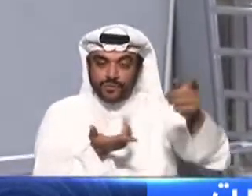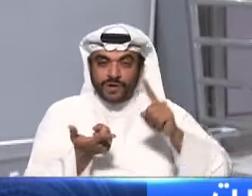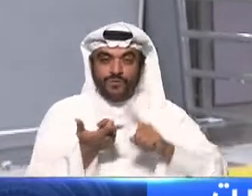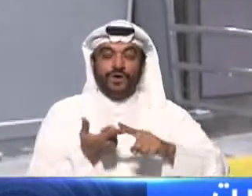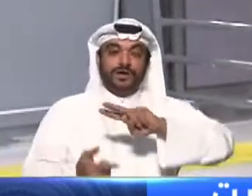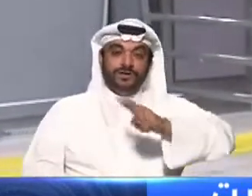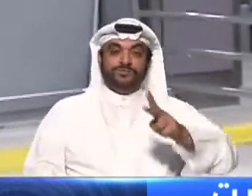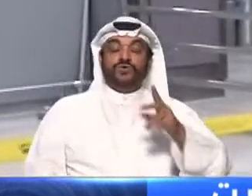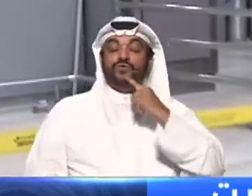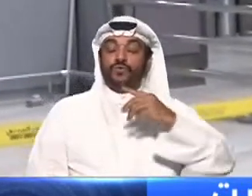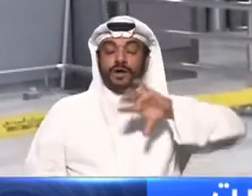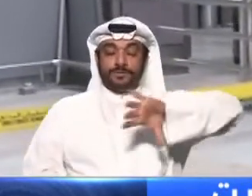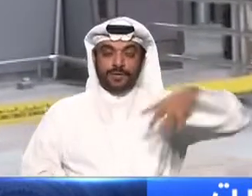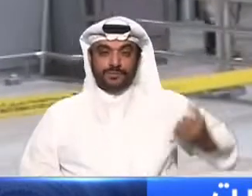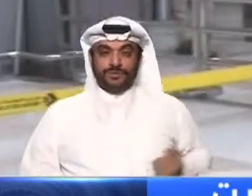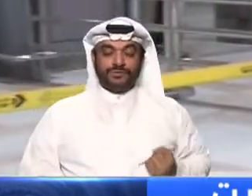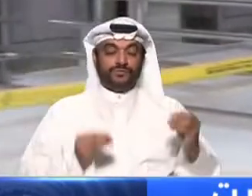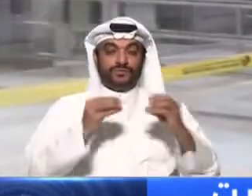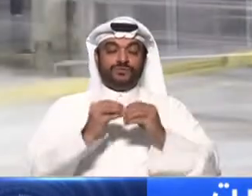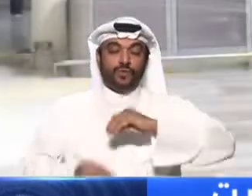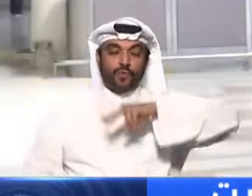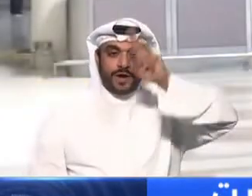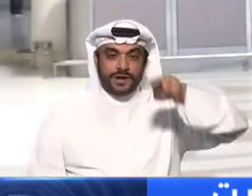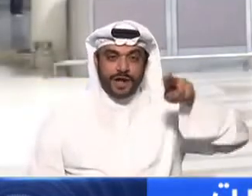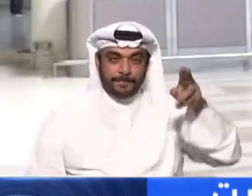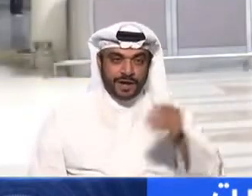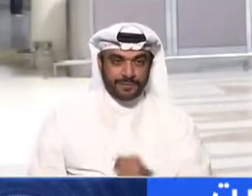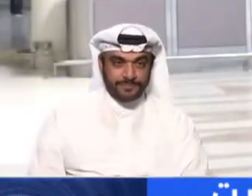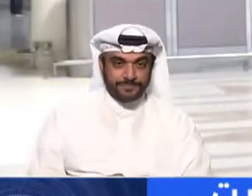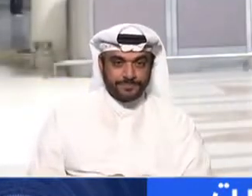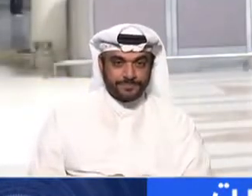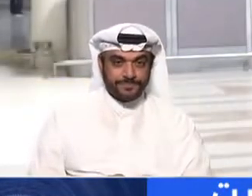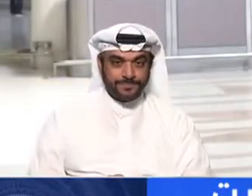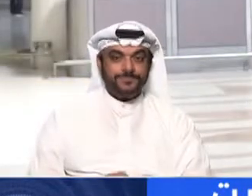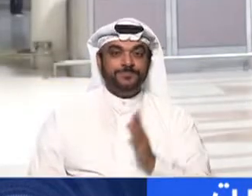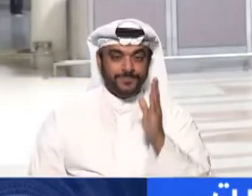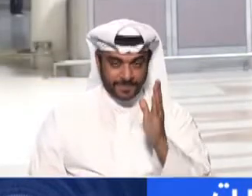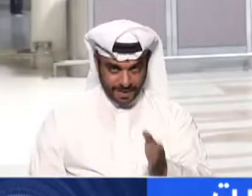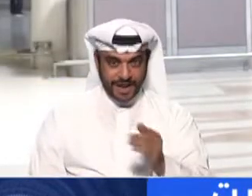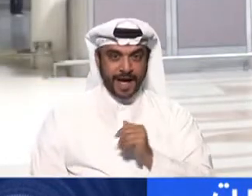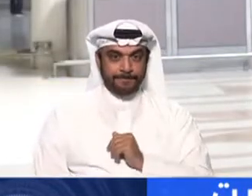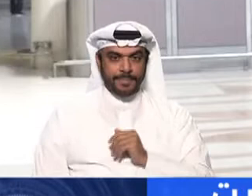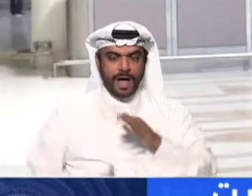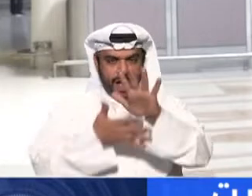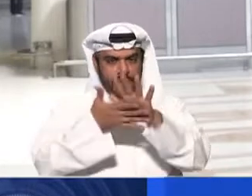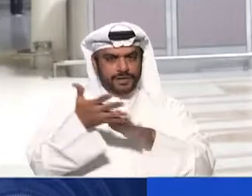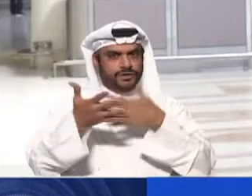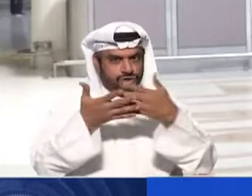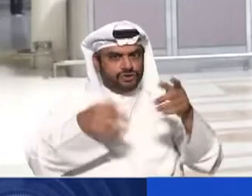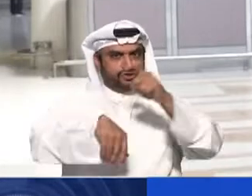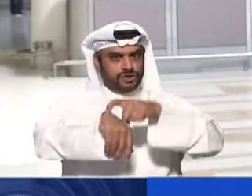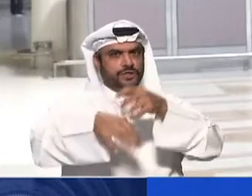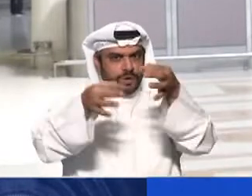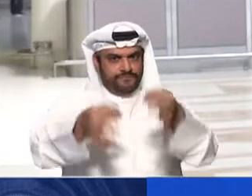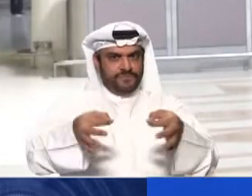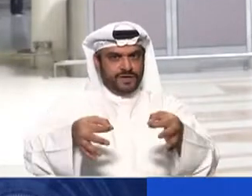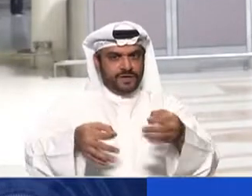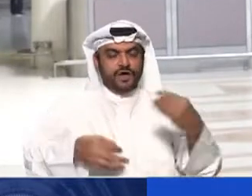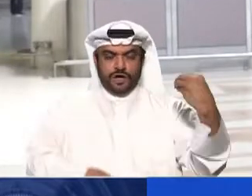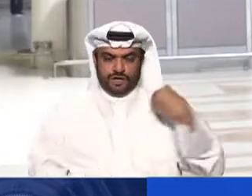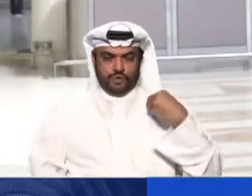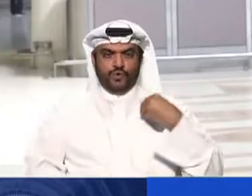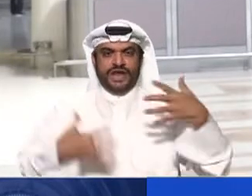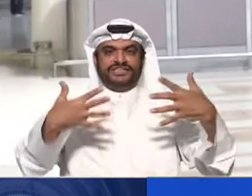وأيضا بنغلاديش والنيبال. هل هذه يعني على حسب الجداول وطلبات التشغيل من شركات الطيران